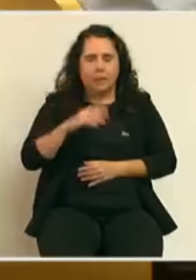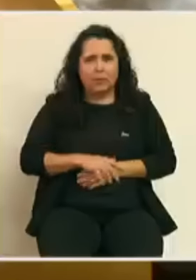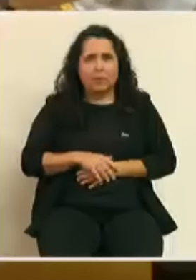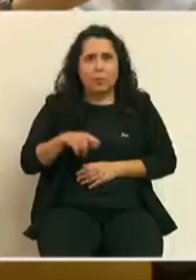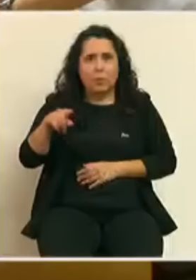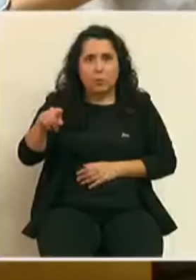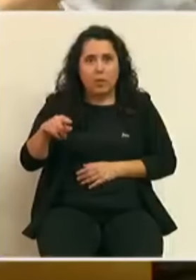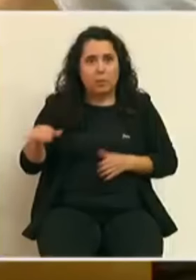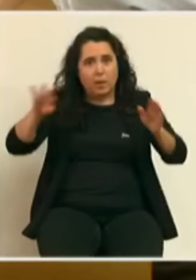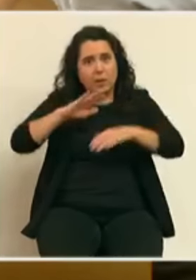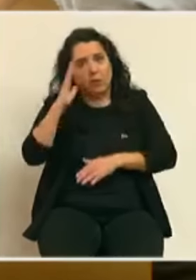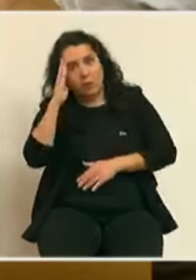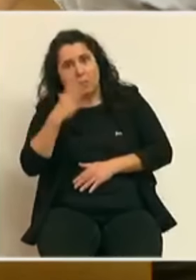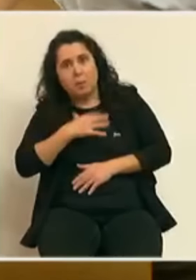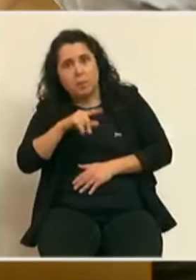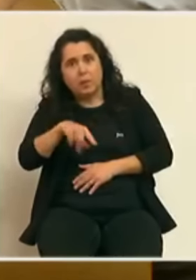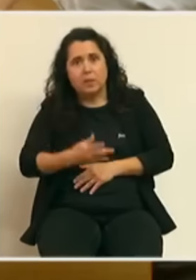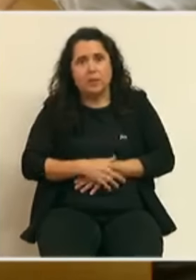pot dormir per les nits?